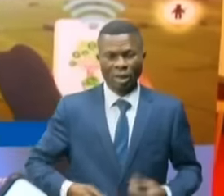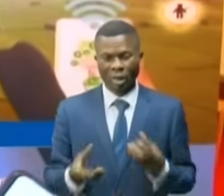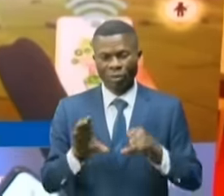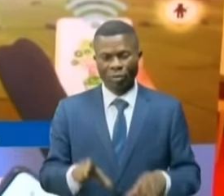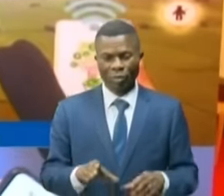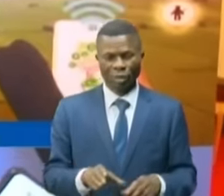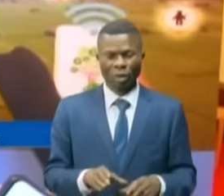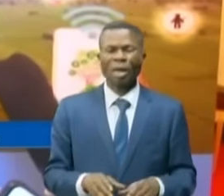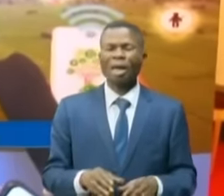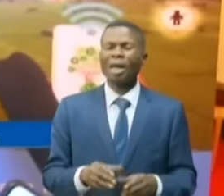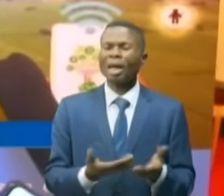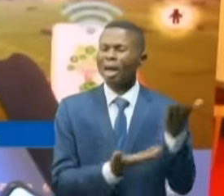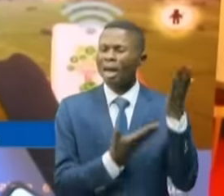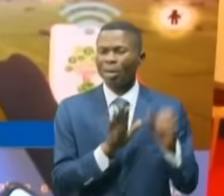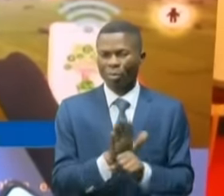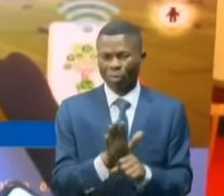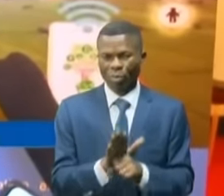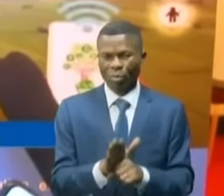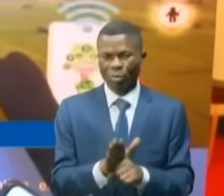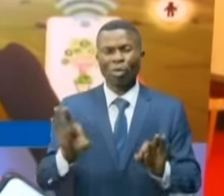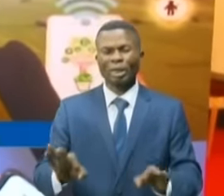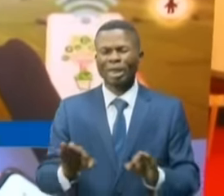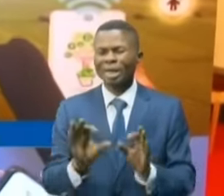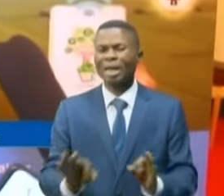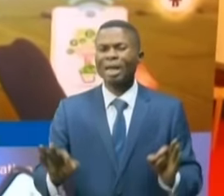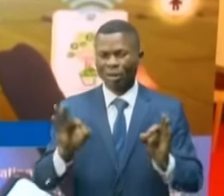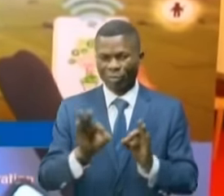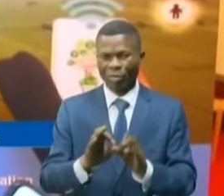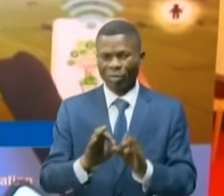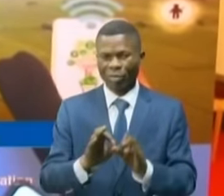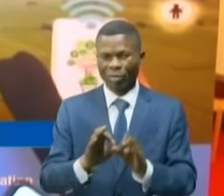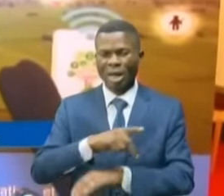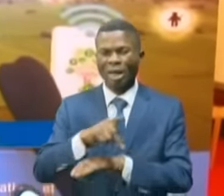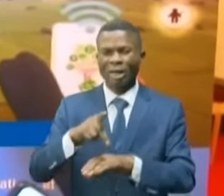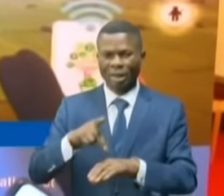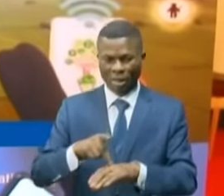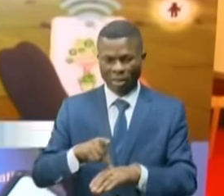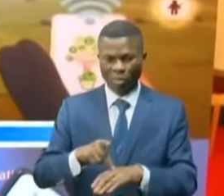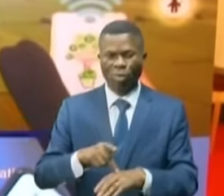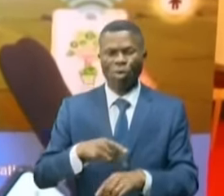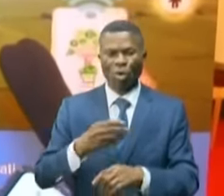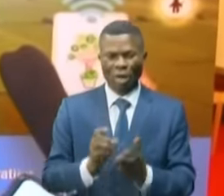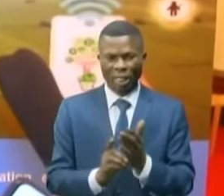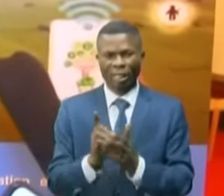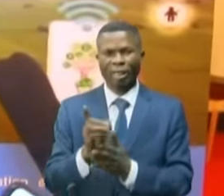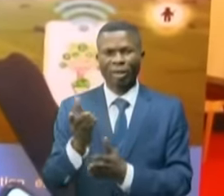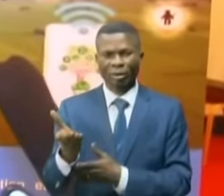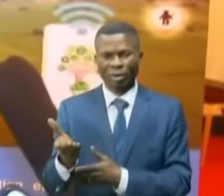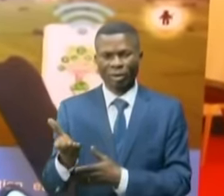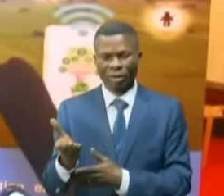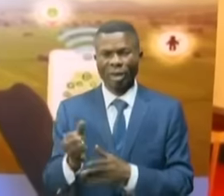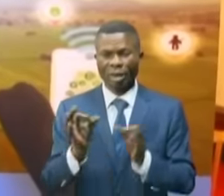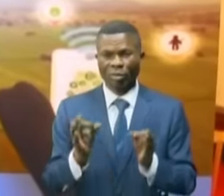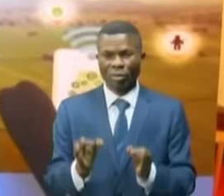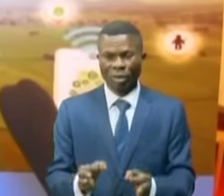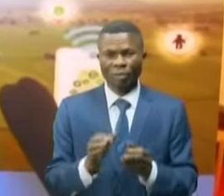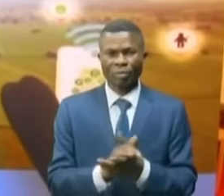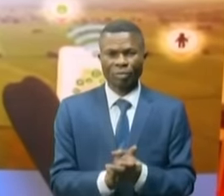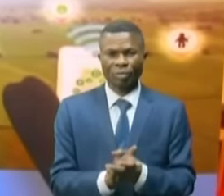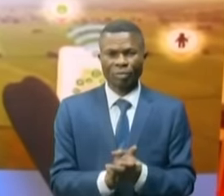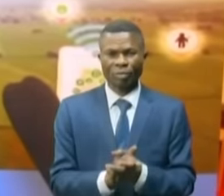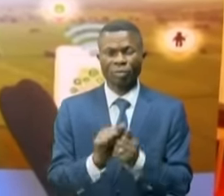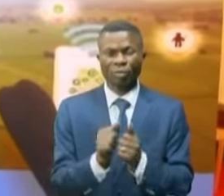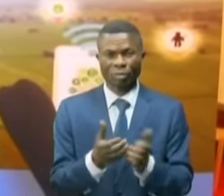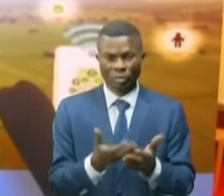malnutrition, alors que par-ci, par-là, on peut avoir une province qui produit, d'autres ne produisent pas. Mais avec le système numérique, on peut savoir que